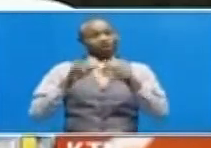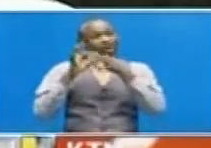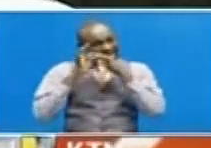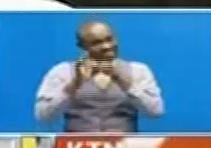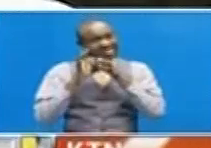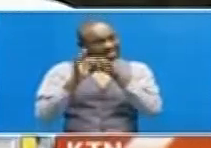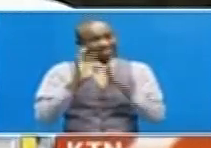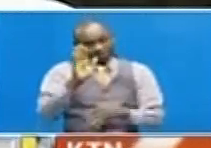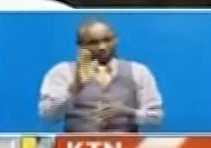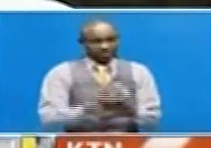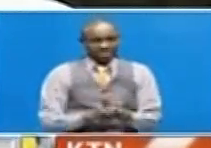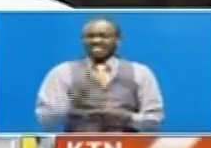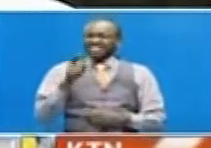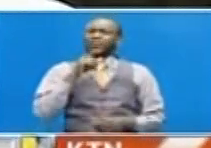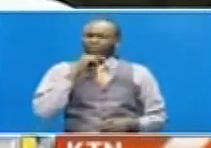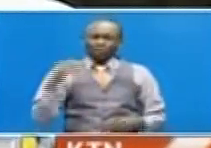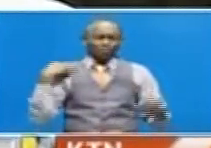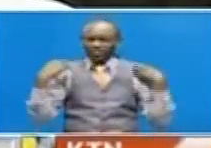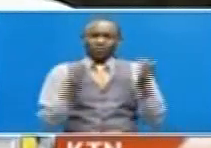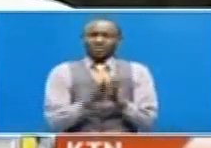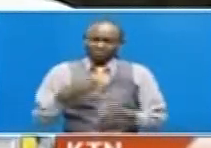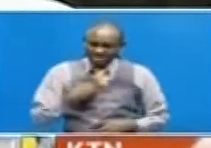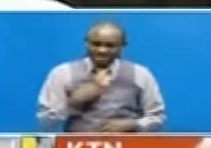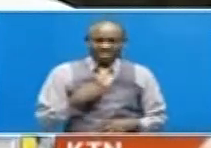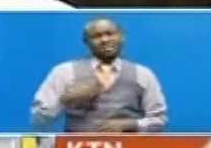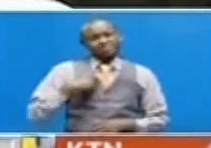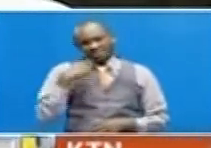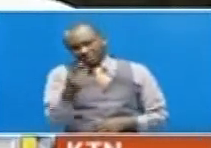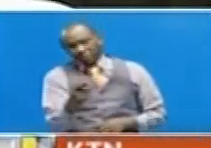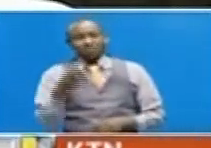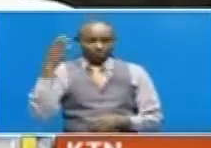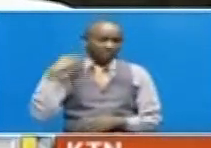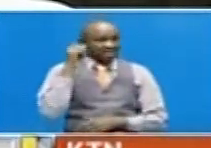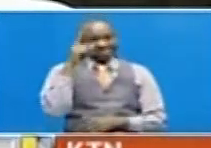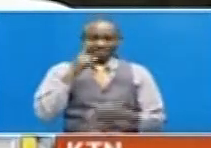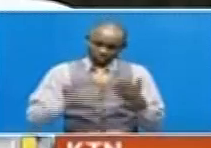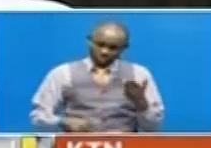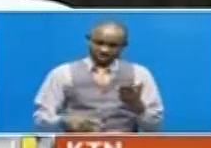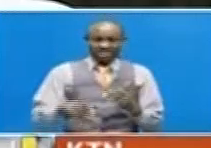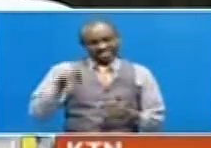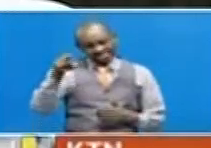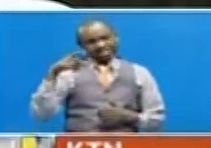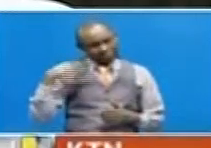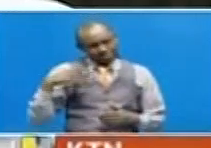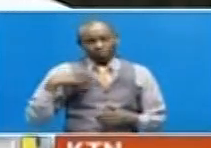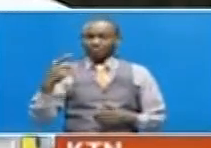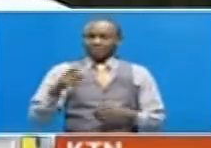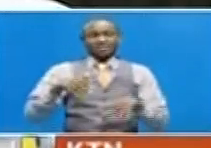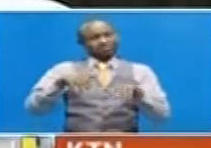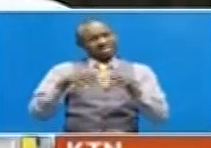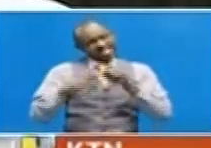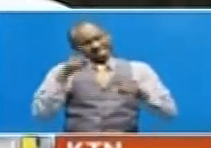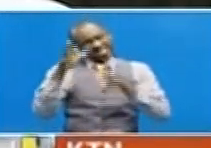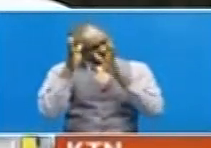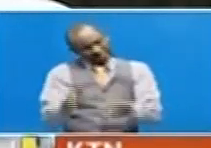hiyo. Amekuwa akisumbuana na huyu mtoto. Kumbe na sisi sasa kulingana na vile tulikuwa tunaelewa, tukajua ya kwamba ni hao watu ni kama ndio waliua huyu mtoto